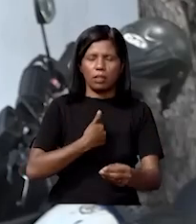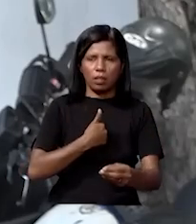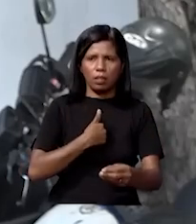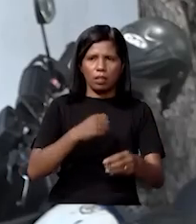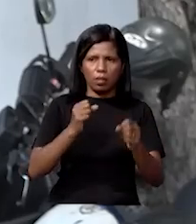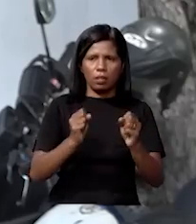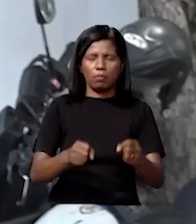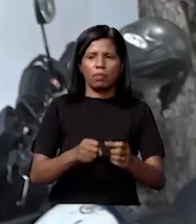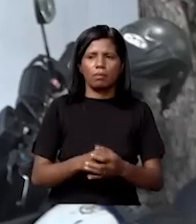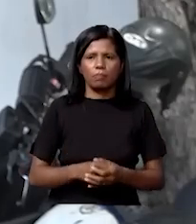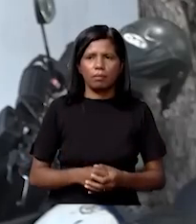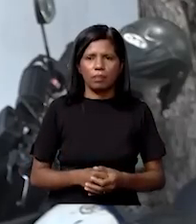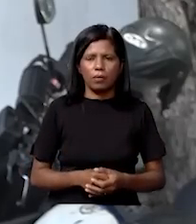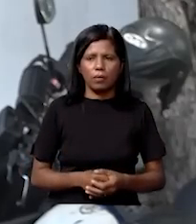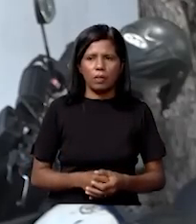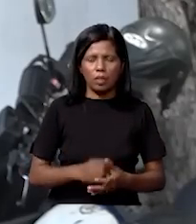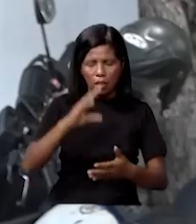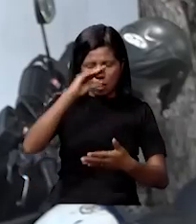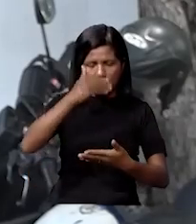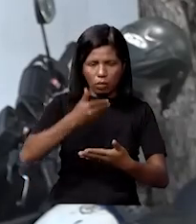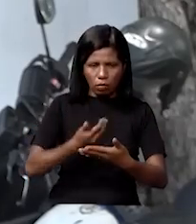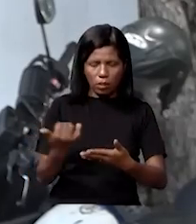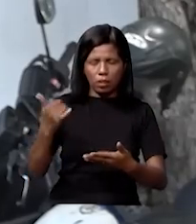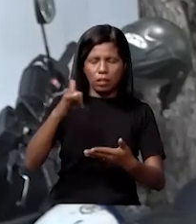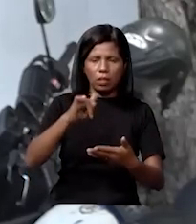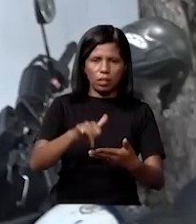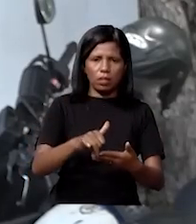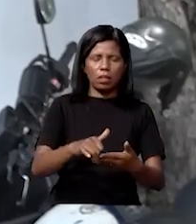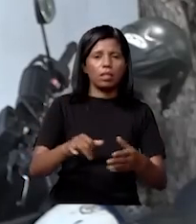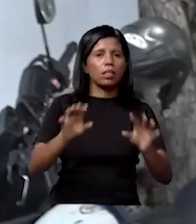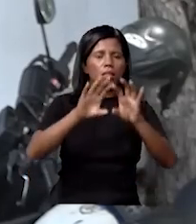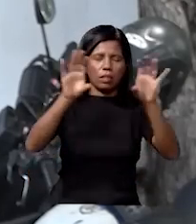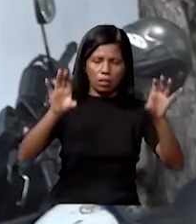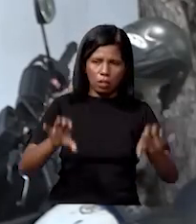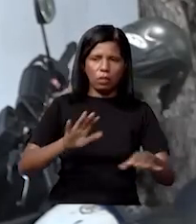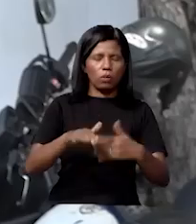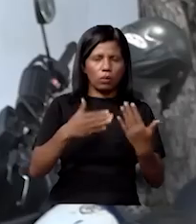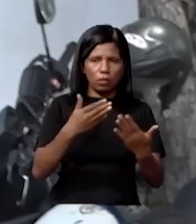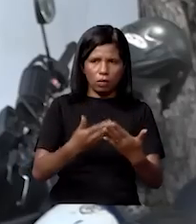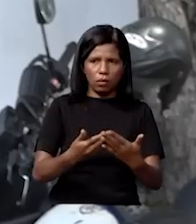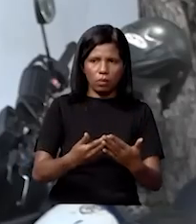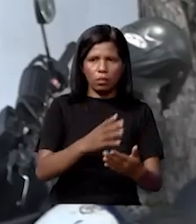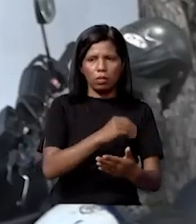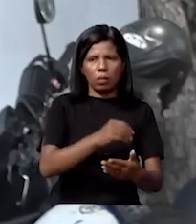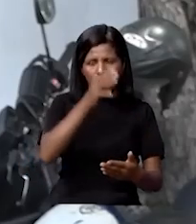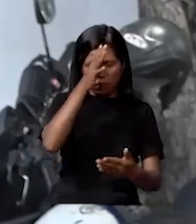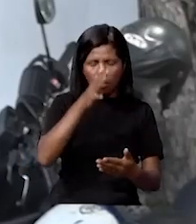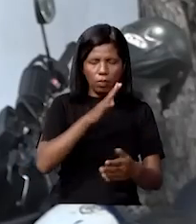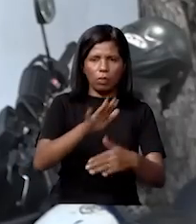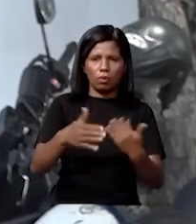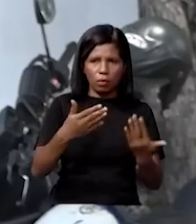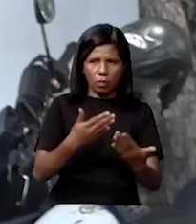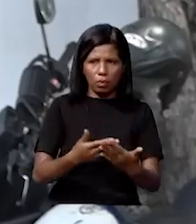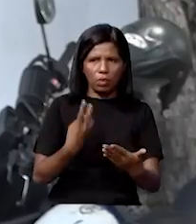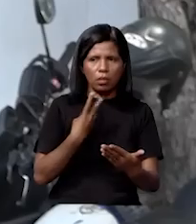tensir resolve nia wan sirne documentus sirne ye hotu mak to nia ina amania documentus sirne hotu mak